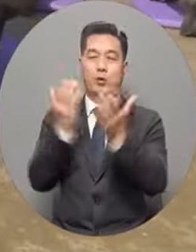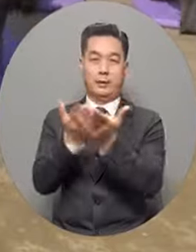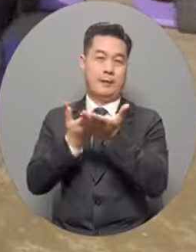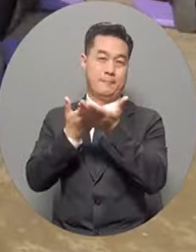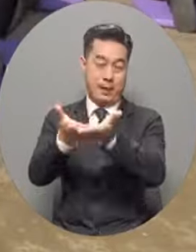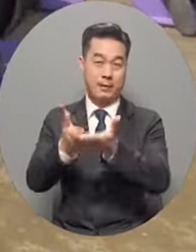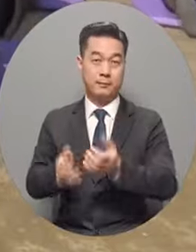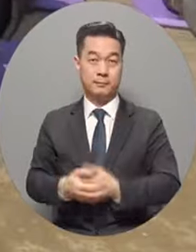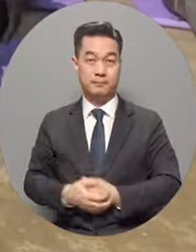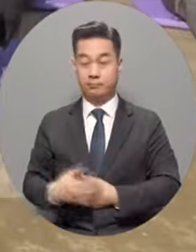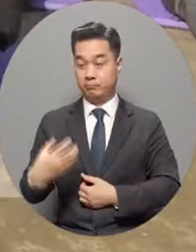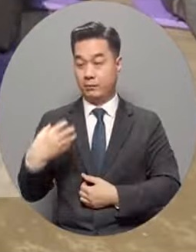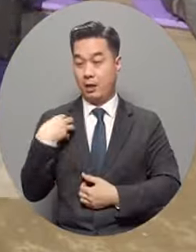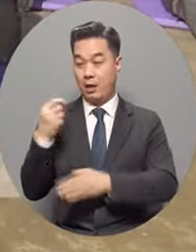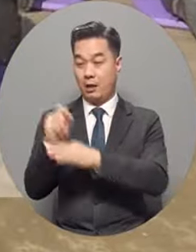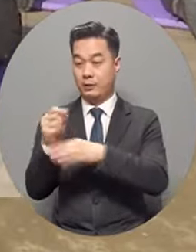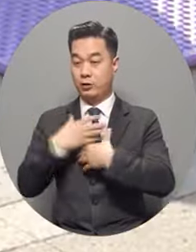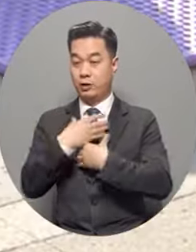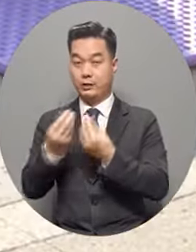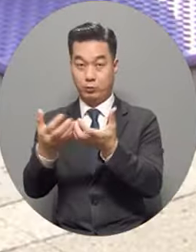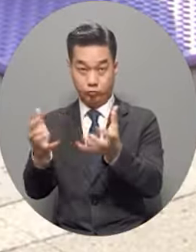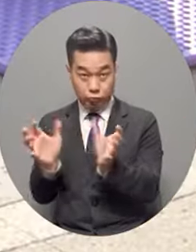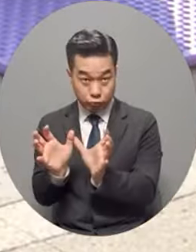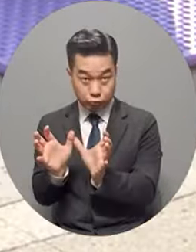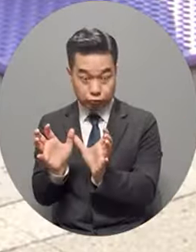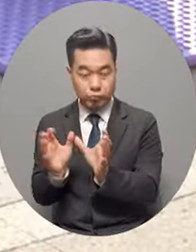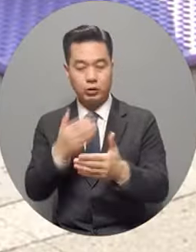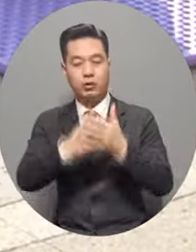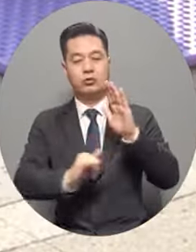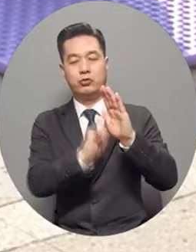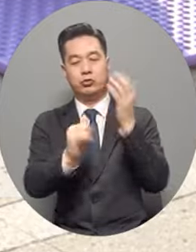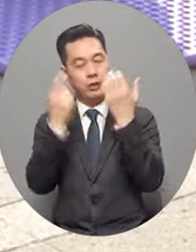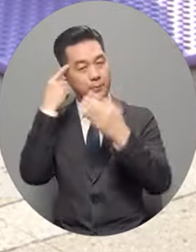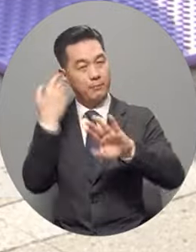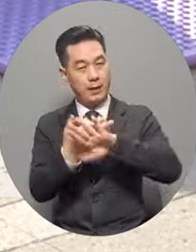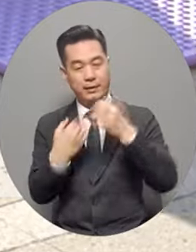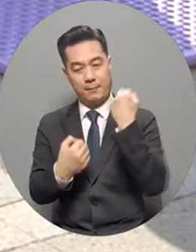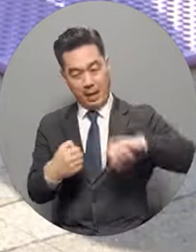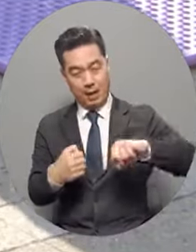발표의 주무부서인 행정안전부는 유족들의 반대에 대해 지원